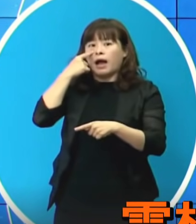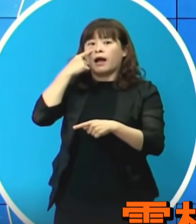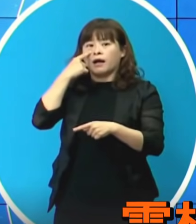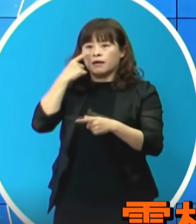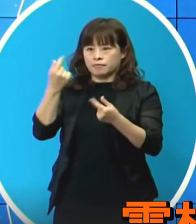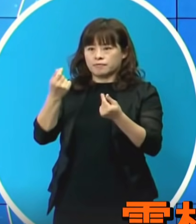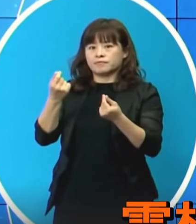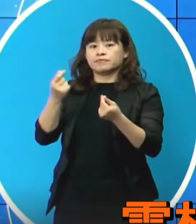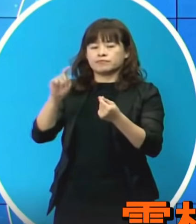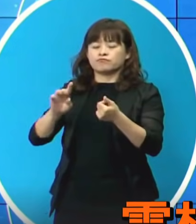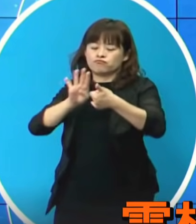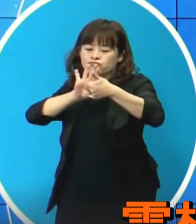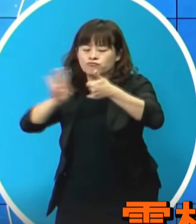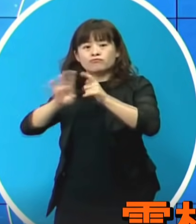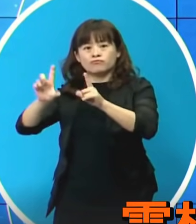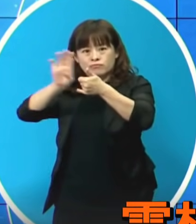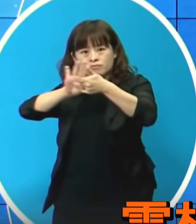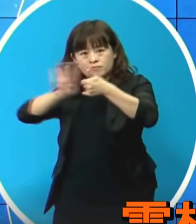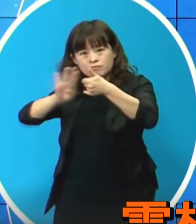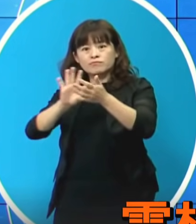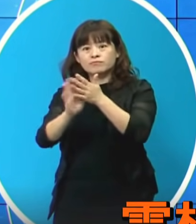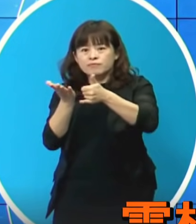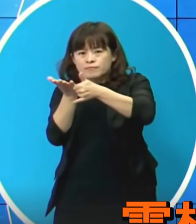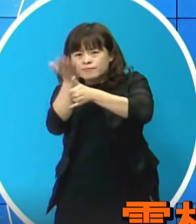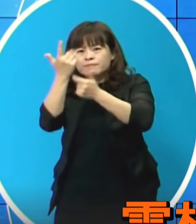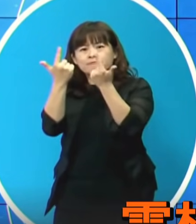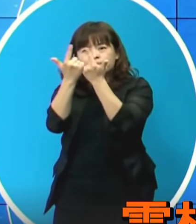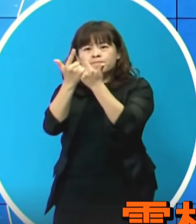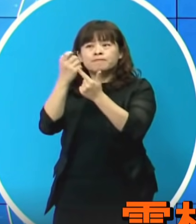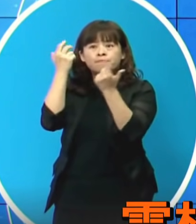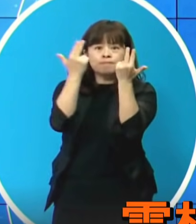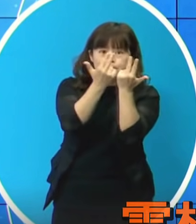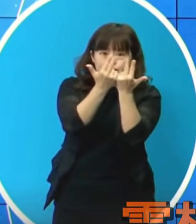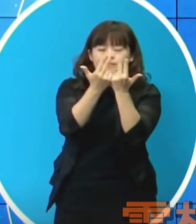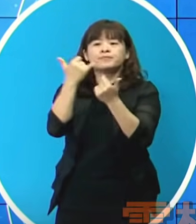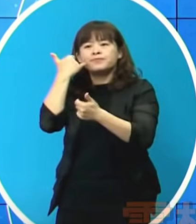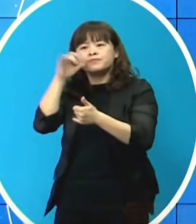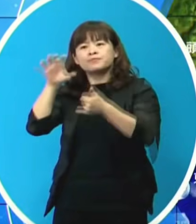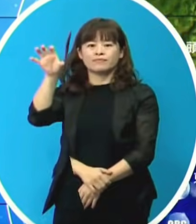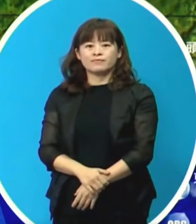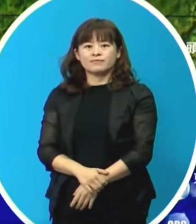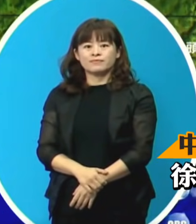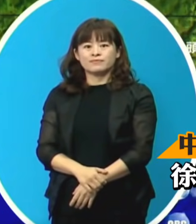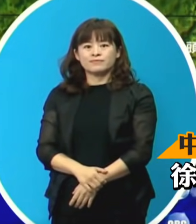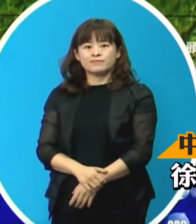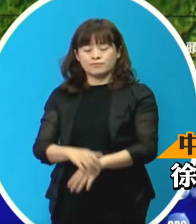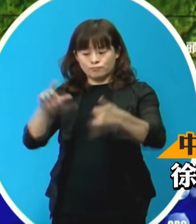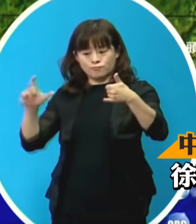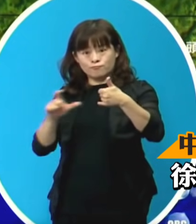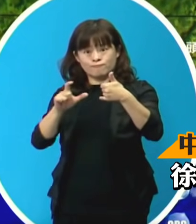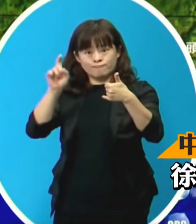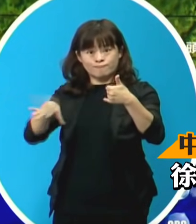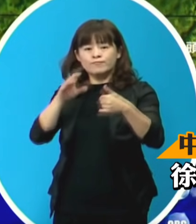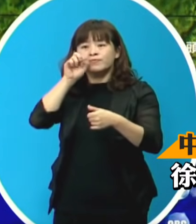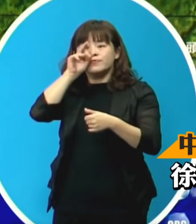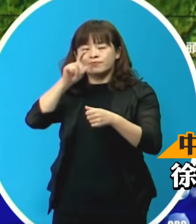还是会出现在我们的东半部地区，那以及北部的新北还有基隆这些地方。灿树台风目前的位置